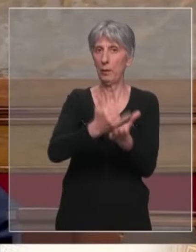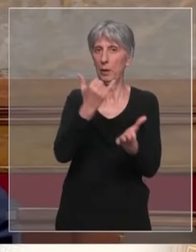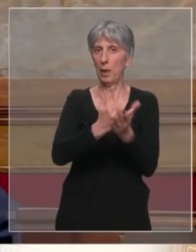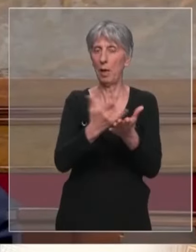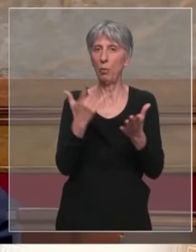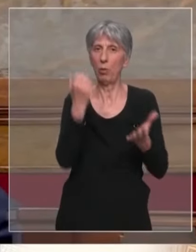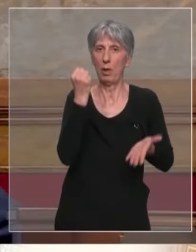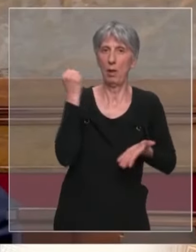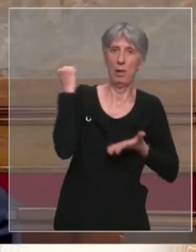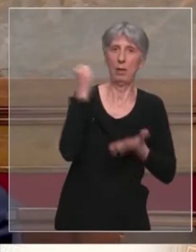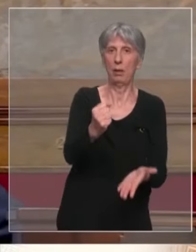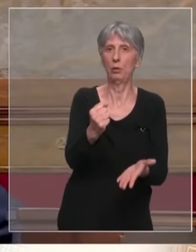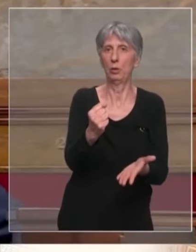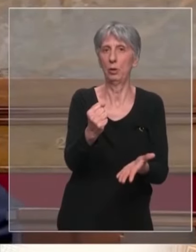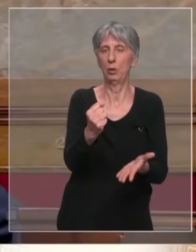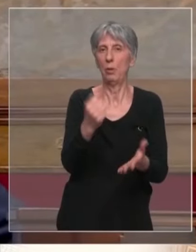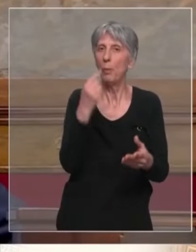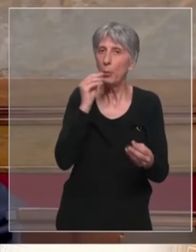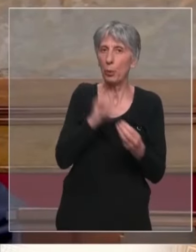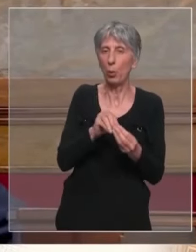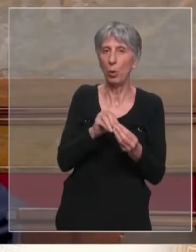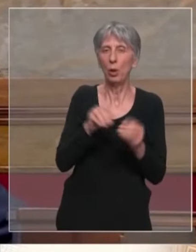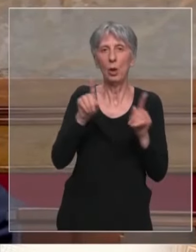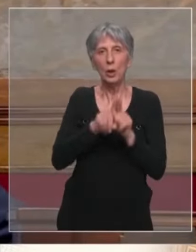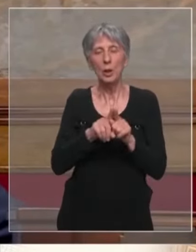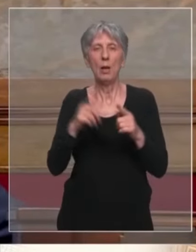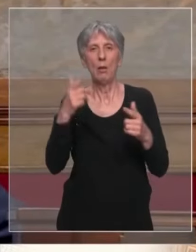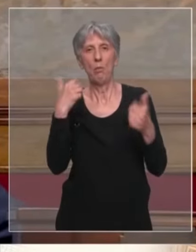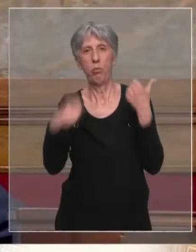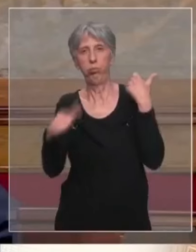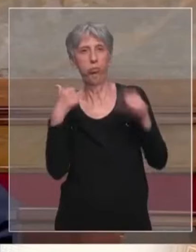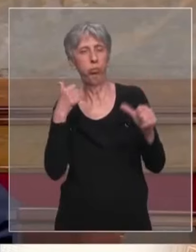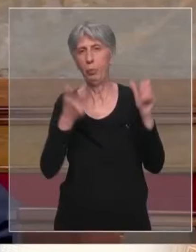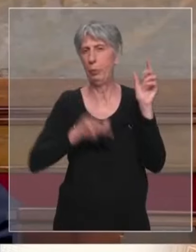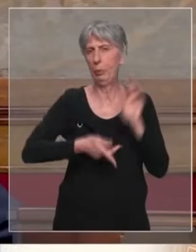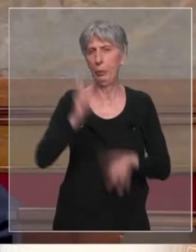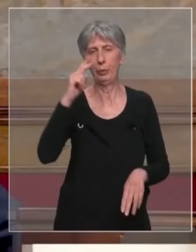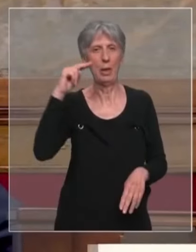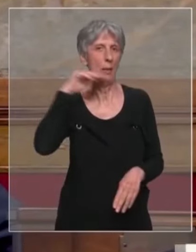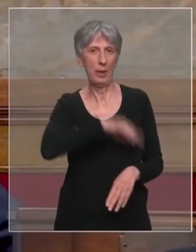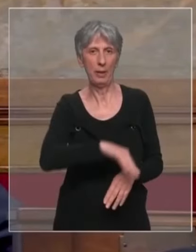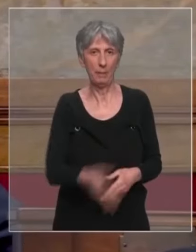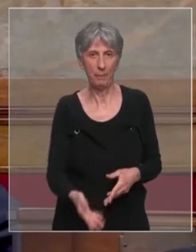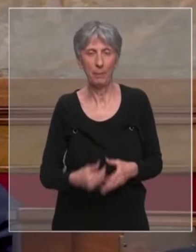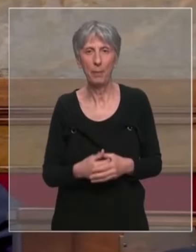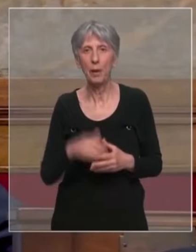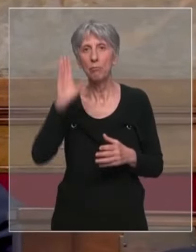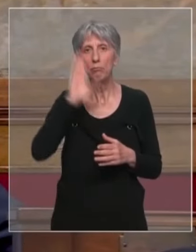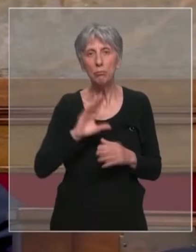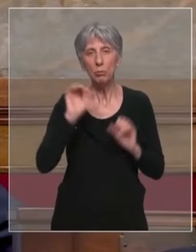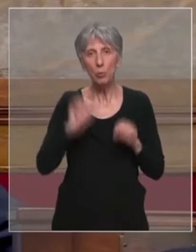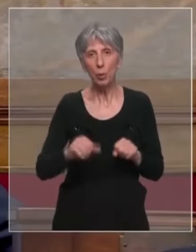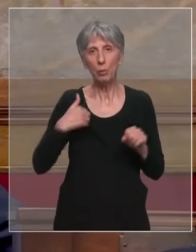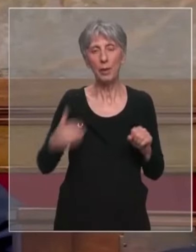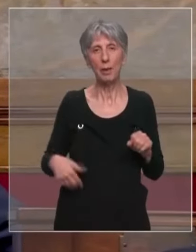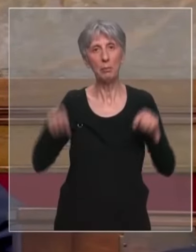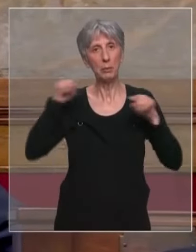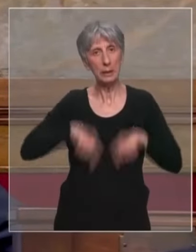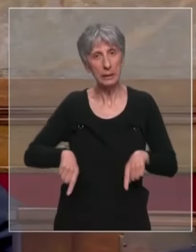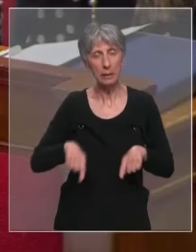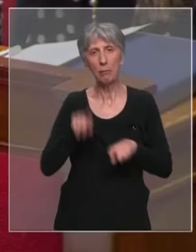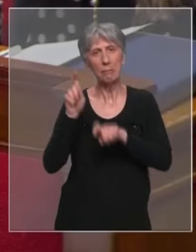transmissions d'exploitation plus tôt et une accélération de la modernisation de notre agriculture. Pourriez-vous, Madame la Ministre, revenir sur